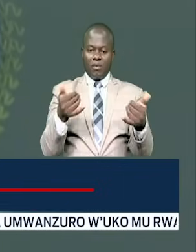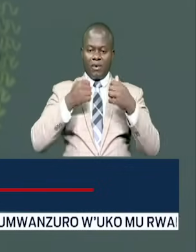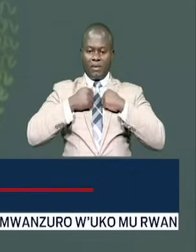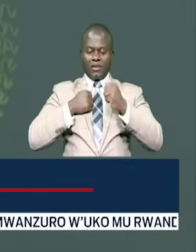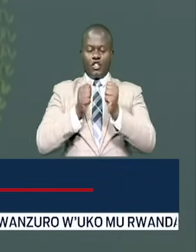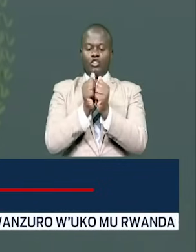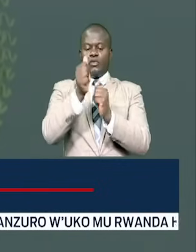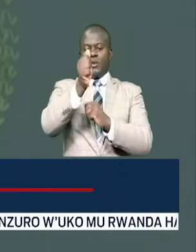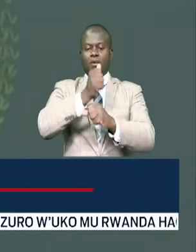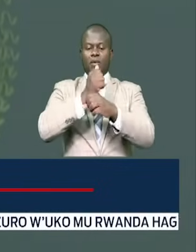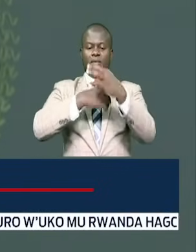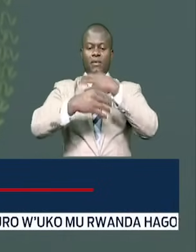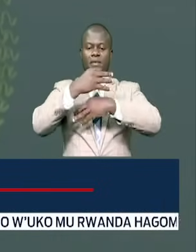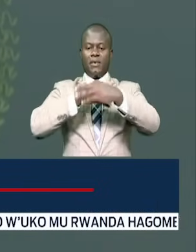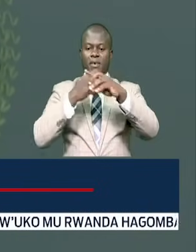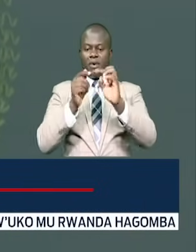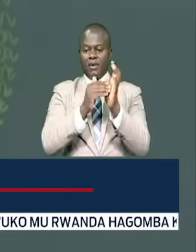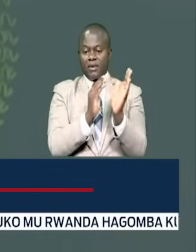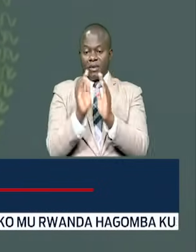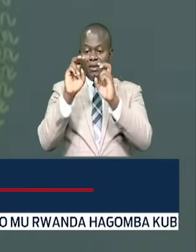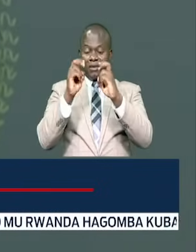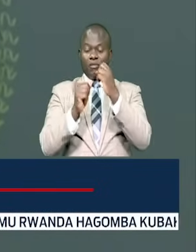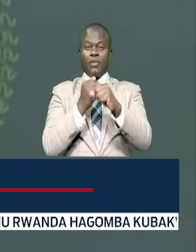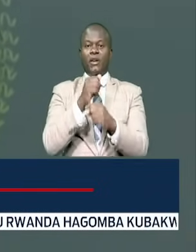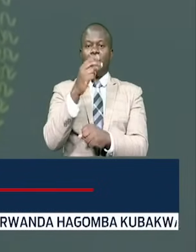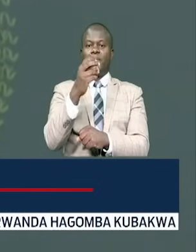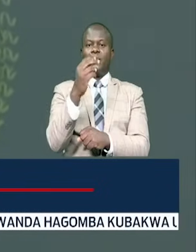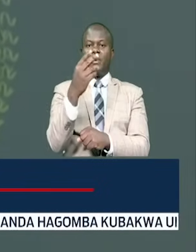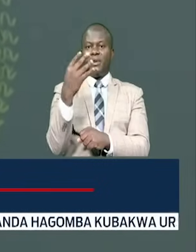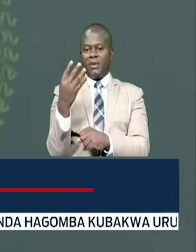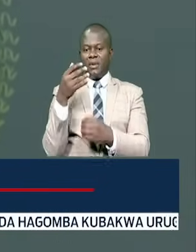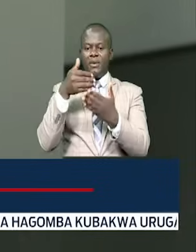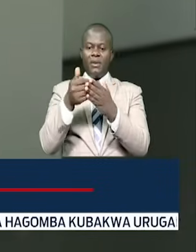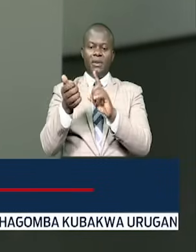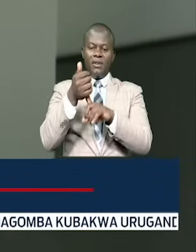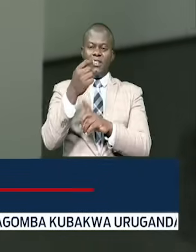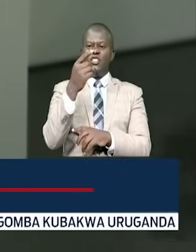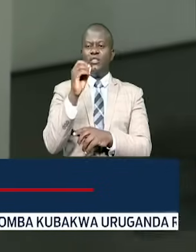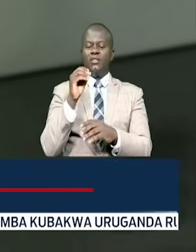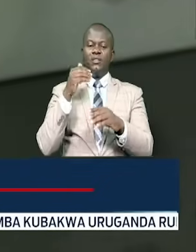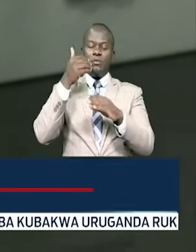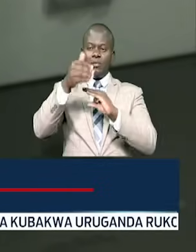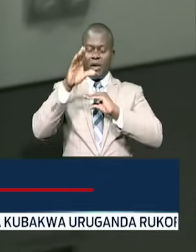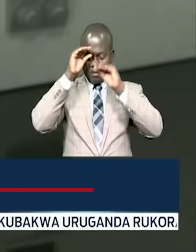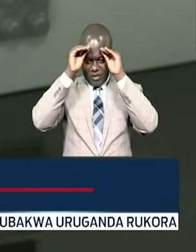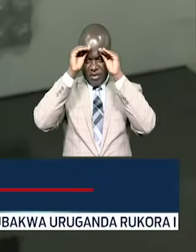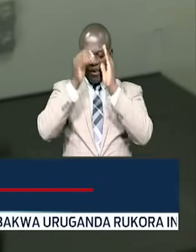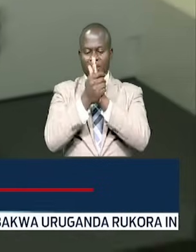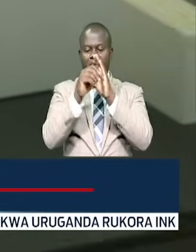nibo bakora muri uru ruganda, ariko bikaba biteganyijwe ko muri 2024 bazagera ku ijana nyuma yo kwigira ku nzobere zo muri